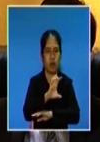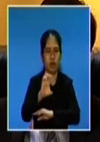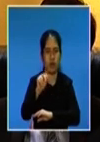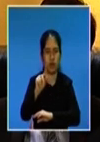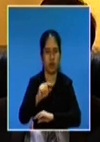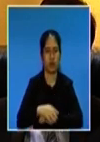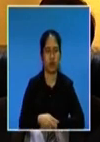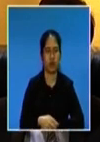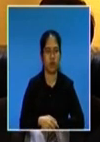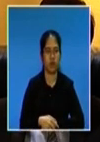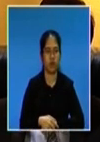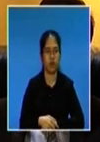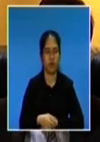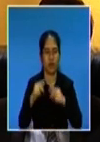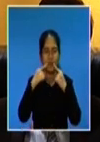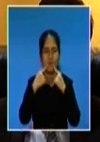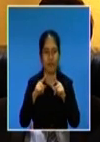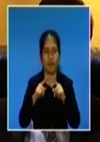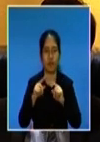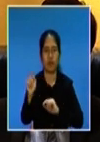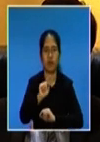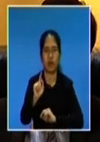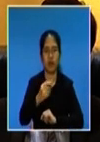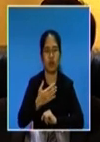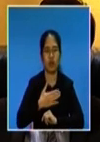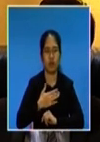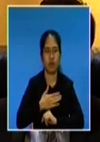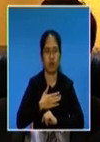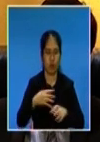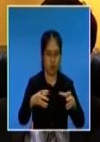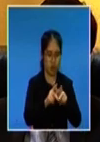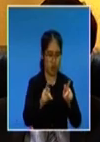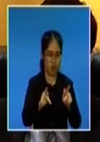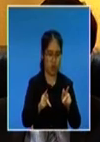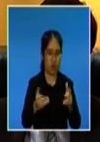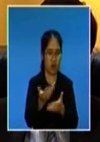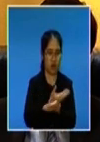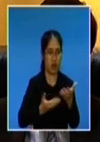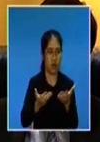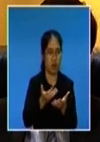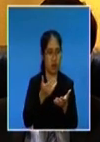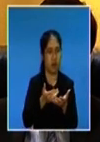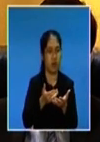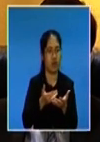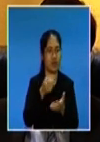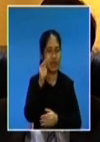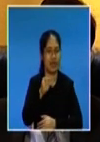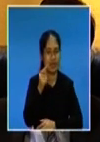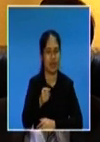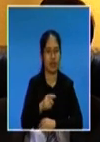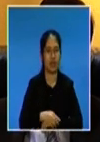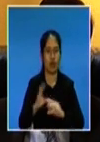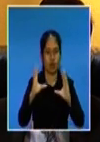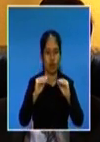านครับการตอบเนี่ยผมเรียนว่าพวกเราทำงานนี้กันมาเนี่ยเอาจริงเอาจังเราประชุมกัน22ครั้